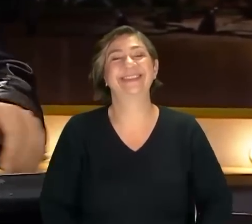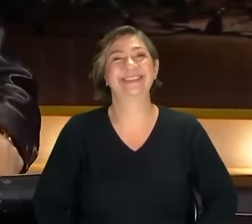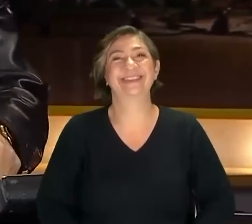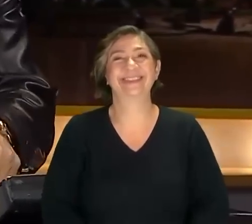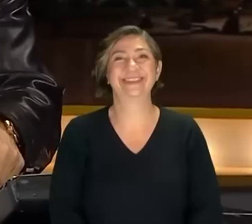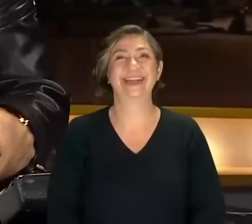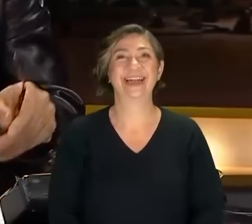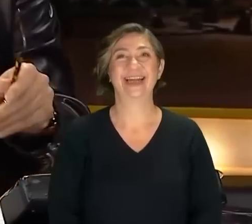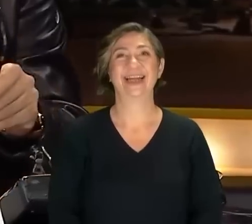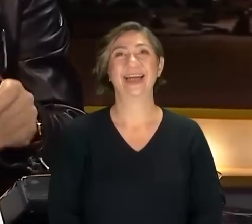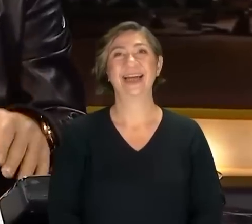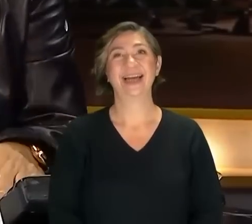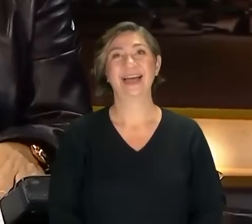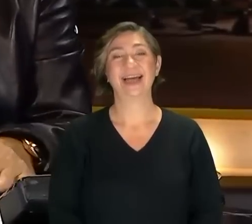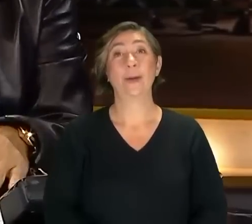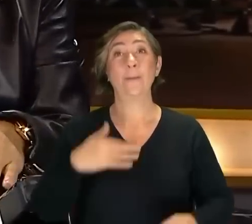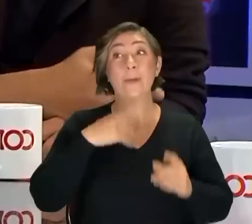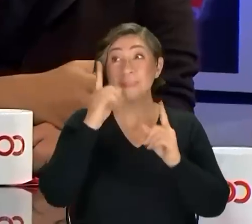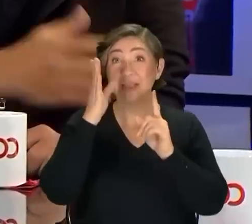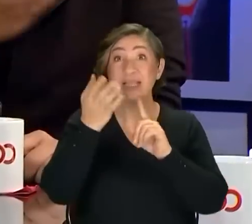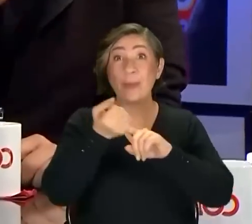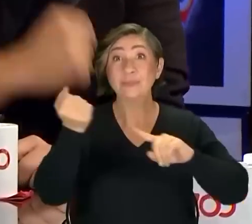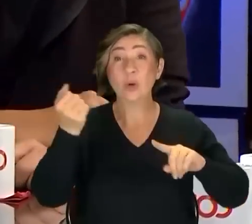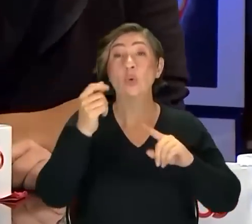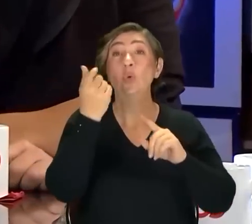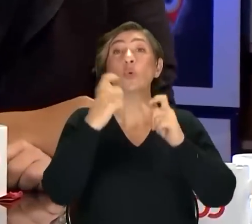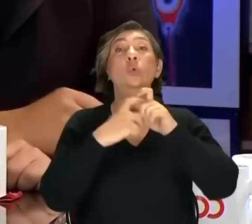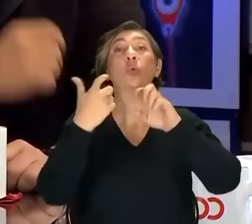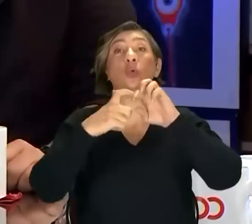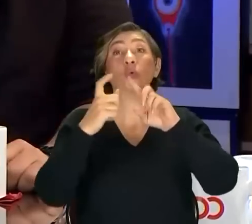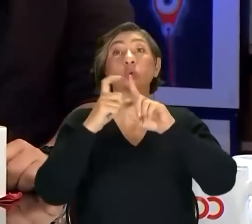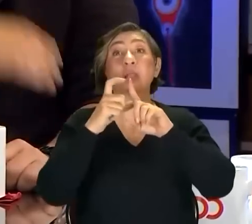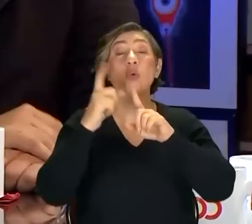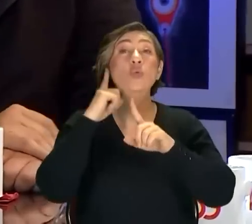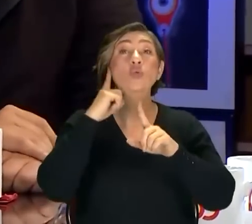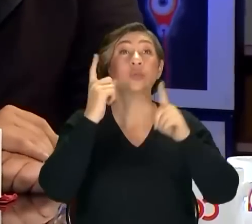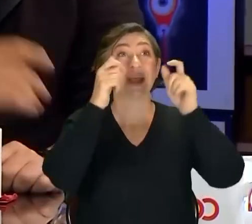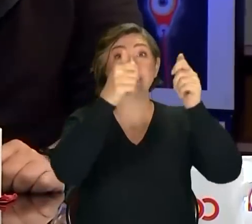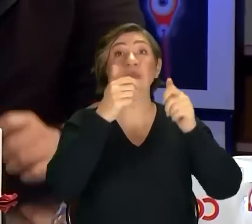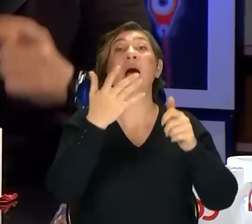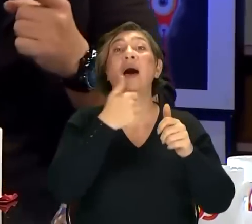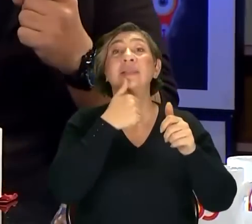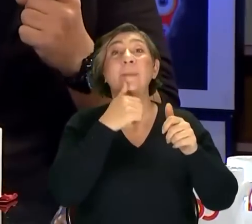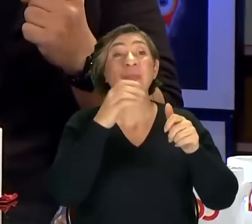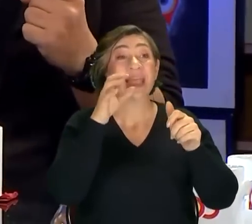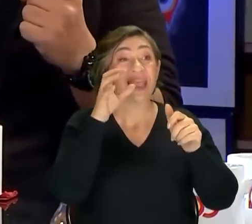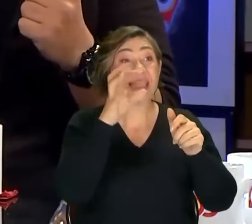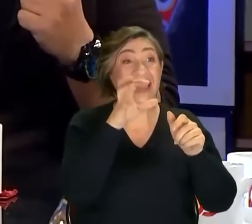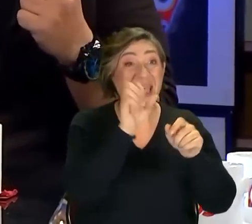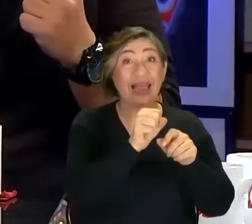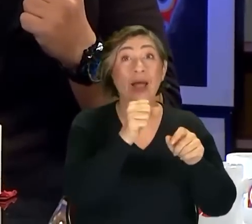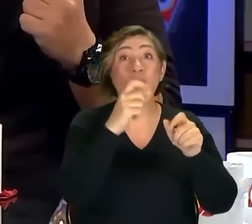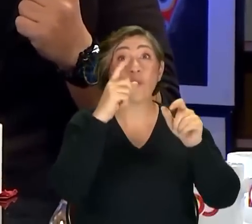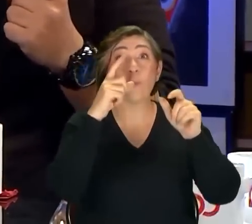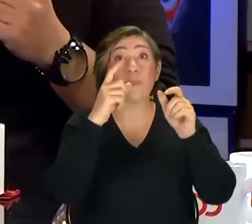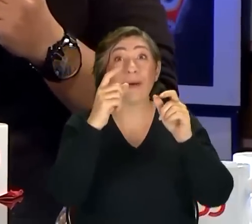Benim aklım çıkardı ilk fotoğrafı gördükten sonra. Ben bir kebapçıya gittim. Uğur Dündar'ın fotoğrafı var. Ünlü diye asmışlar dersin değil mi? Adam yakalarken programdan almış.